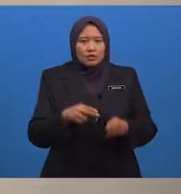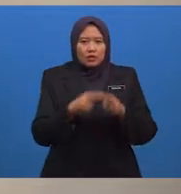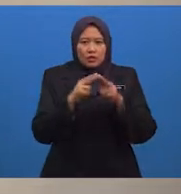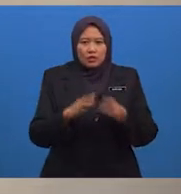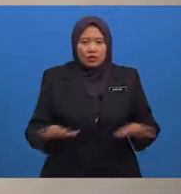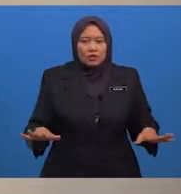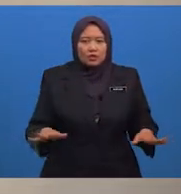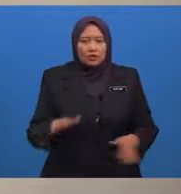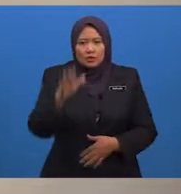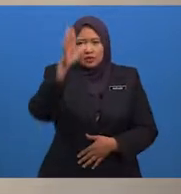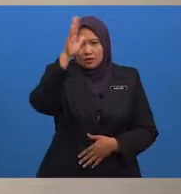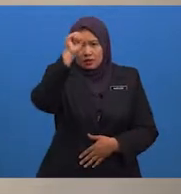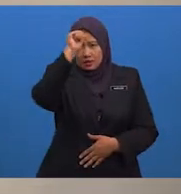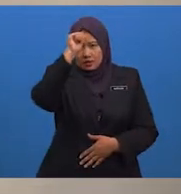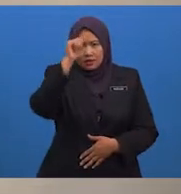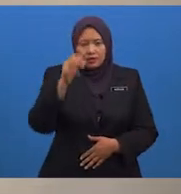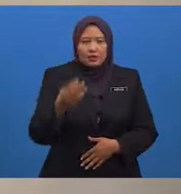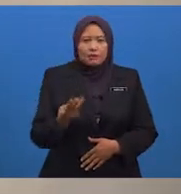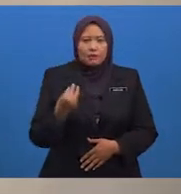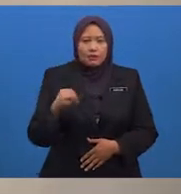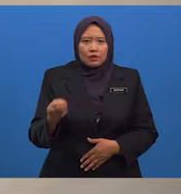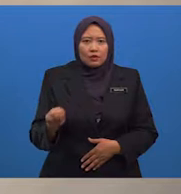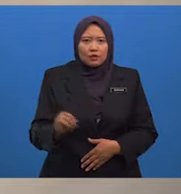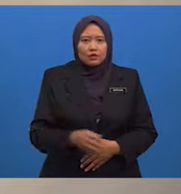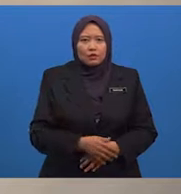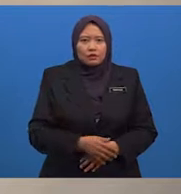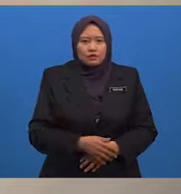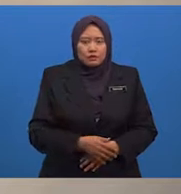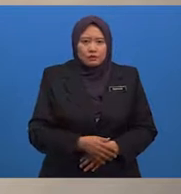Akbar akibat pertempuran di Sempadan.